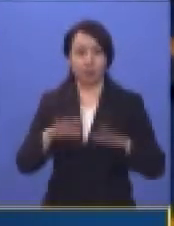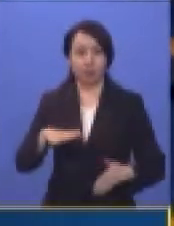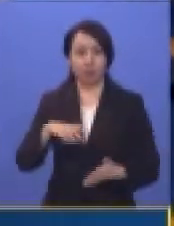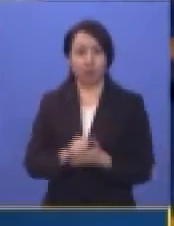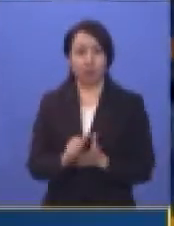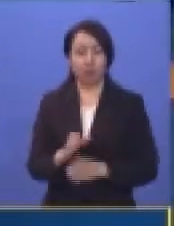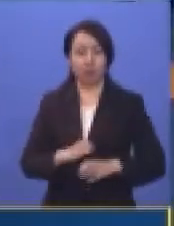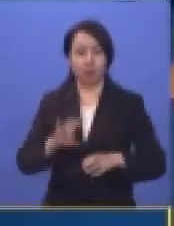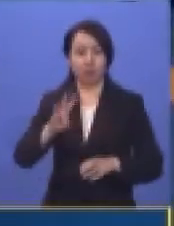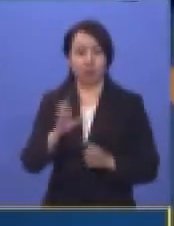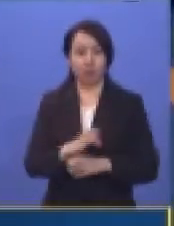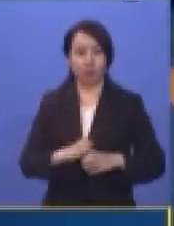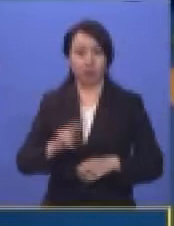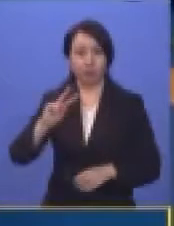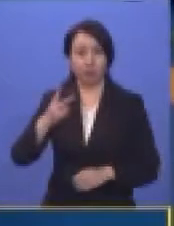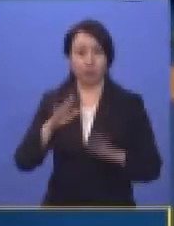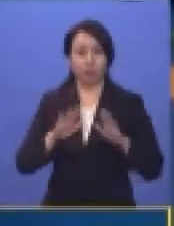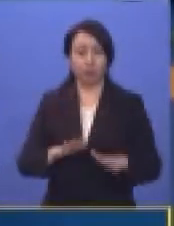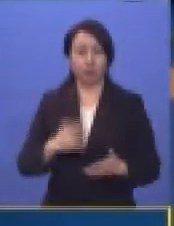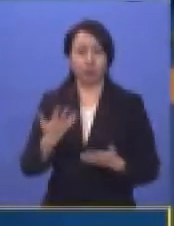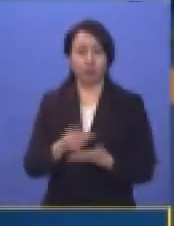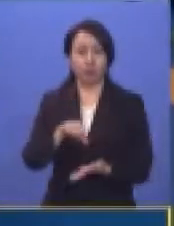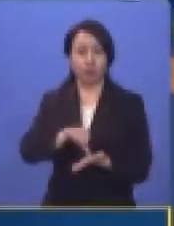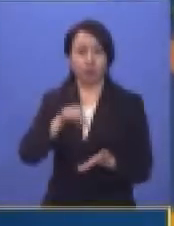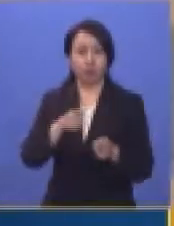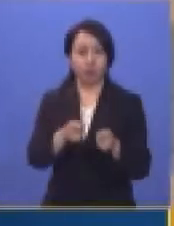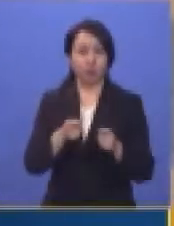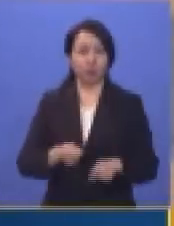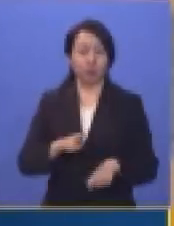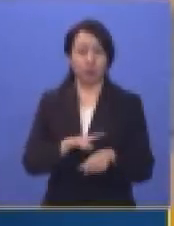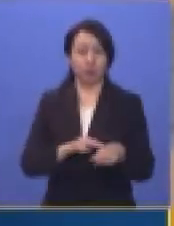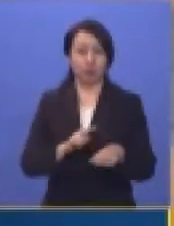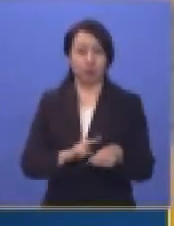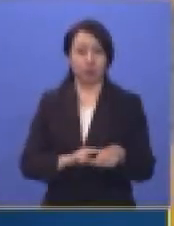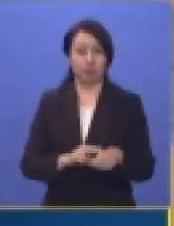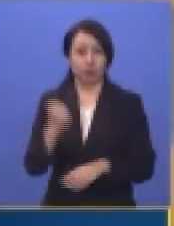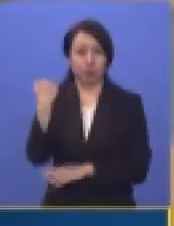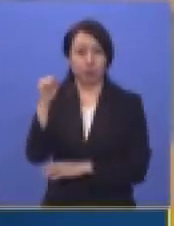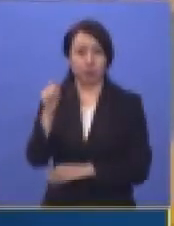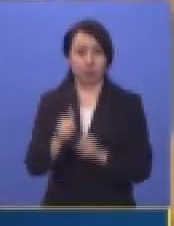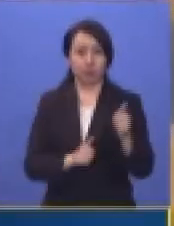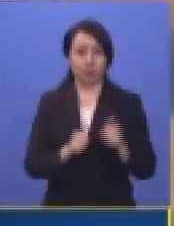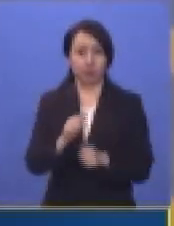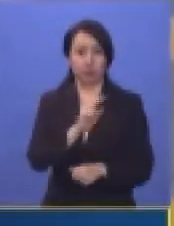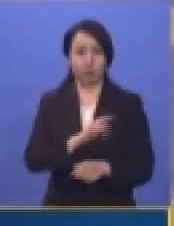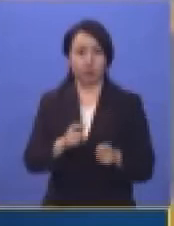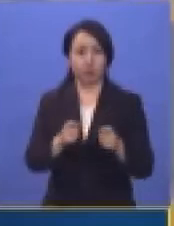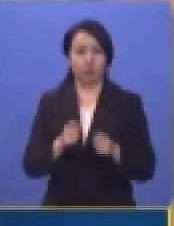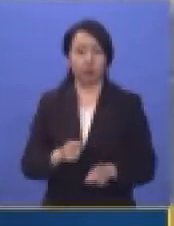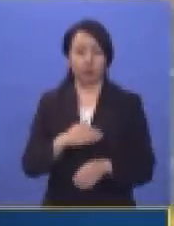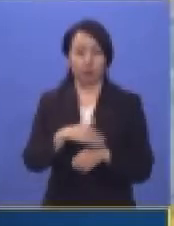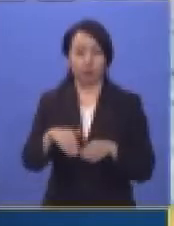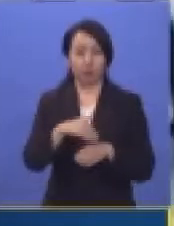завоевала академия национальной гвардии 2 место у достойные представители департамента полиции победителями соревнований стали